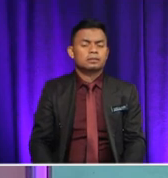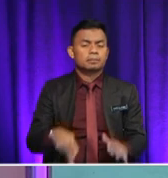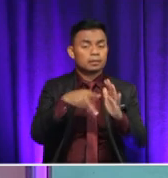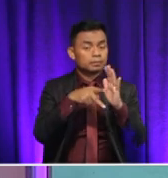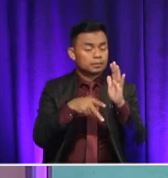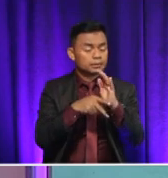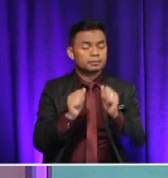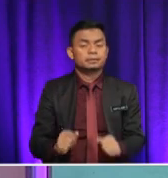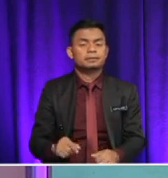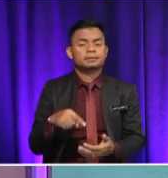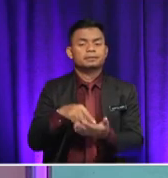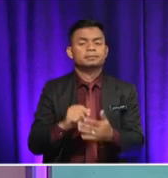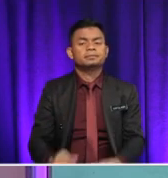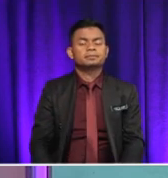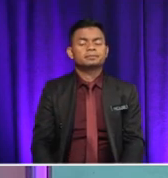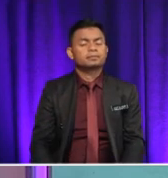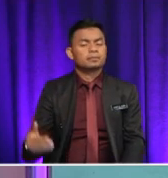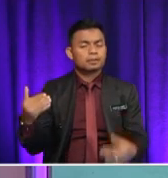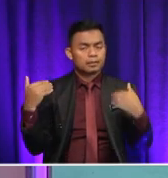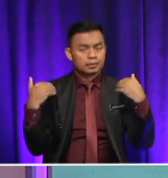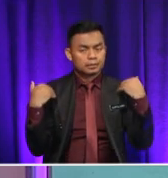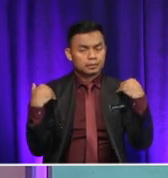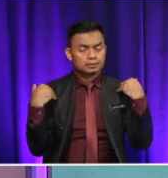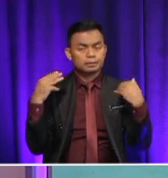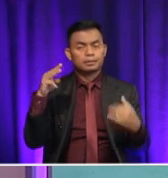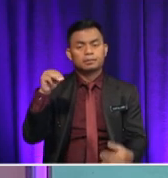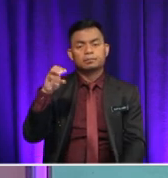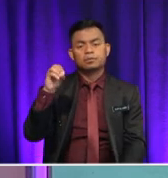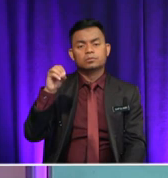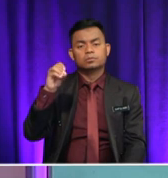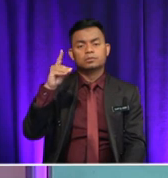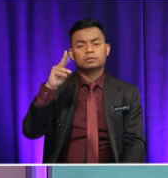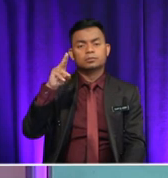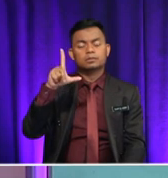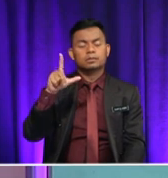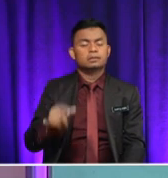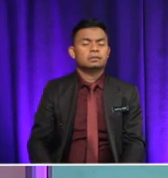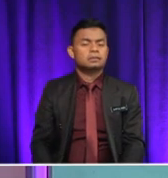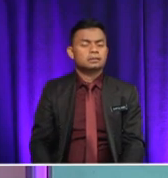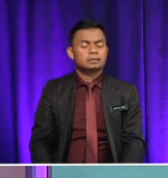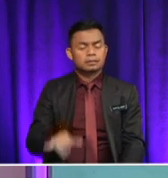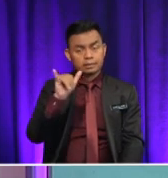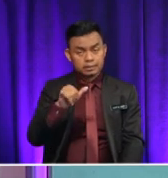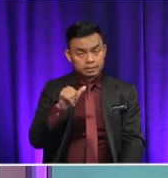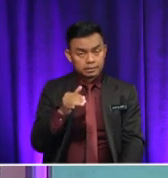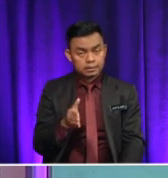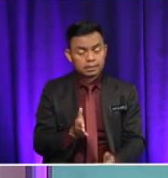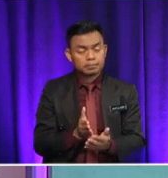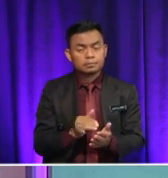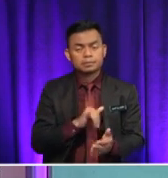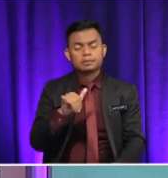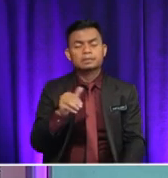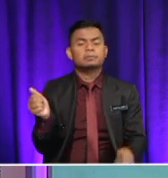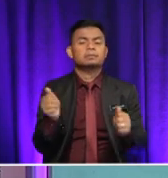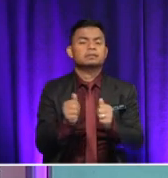pencak silat keju khusus yang mereka kena jalankan seiring dengan pembelajaran modul ini so dia